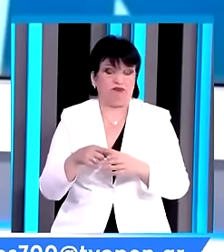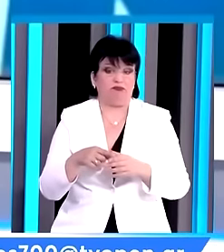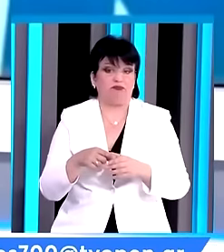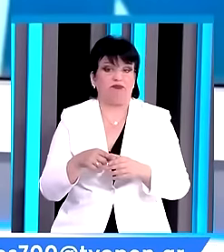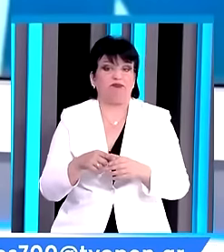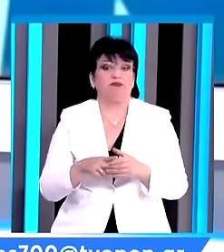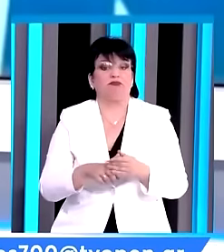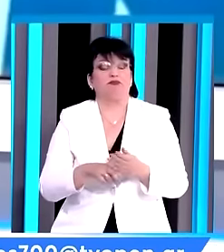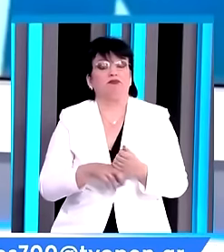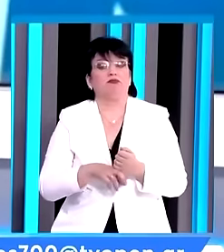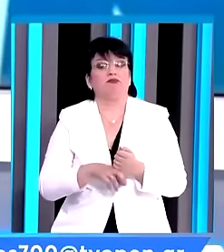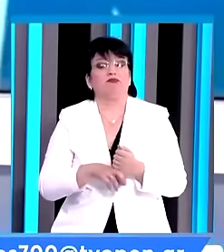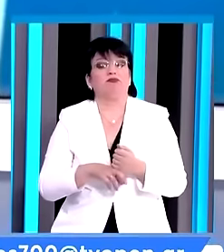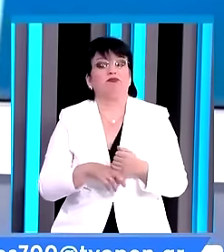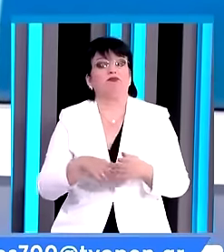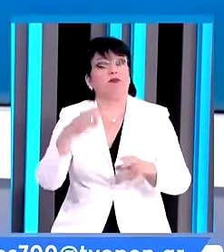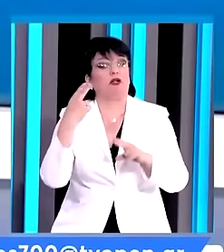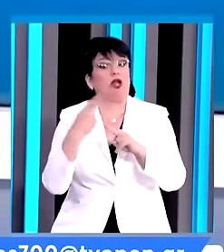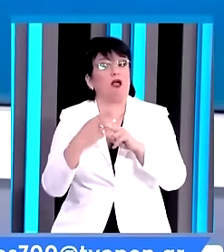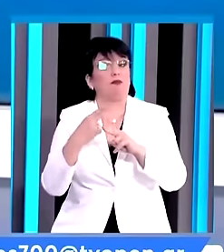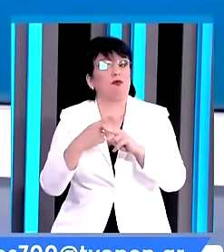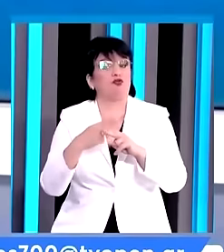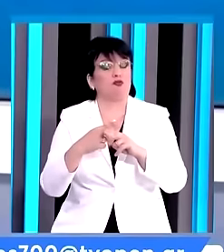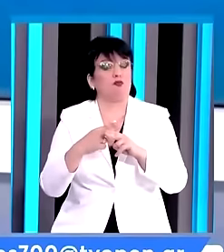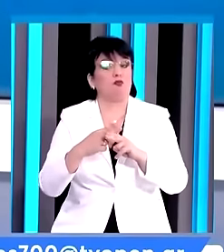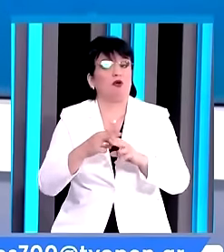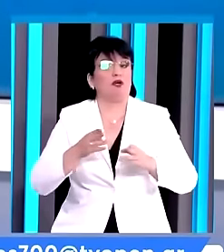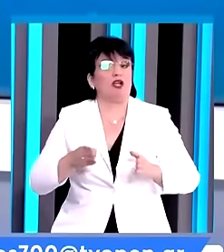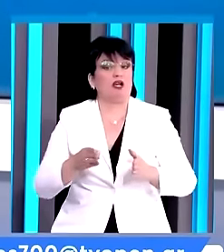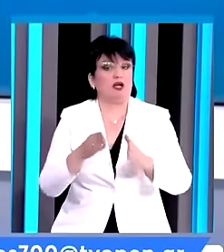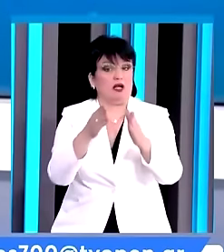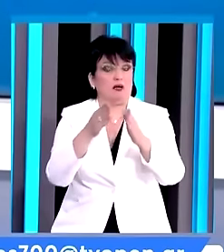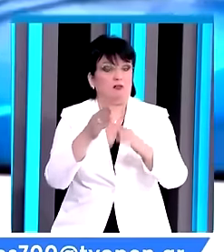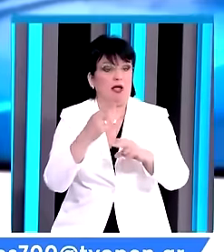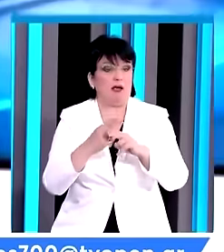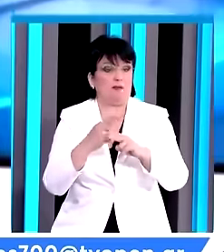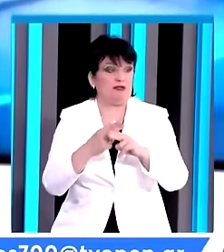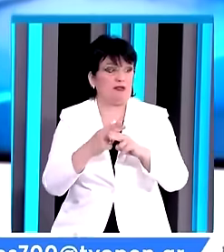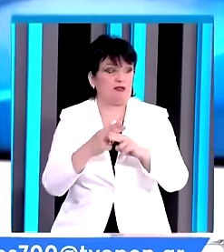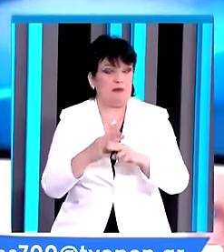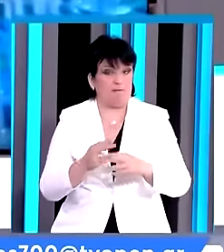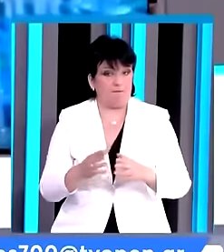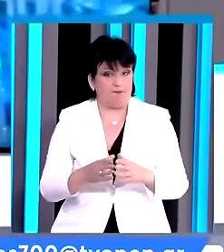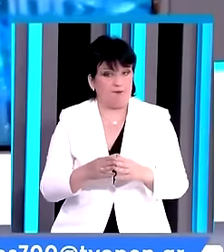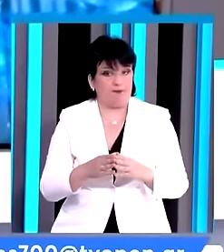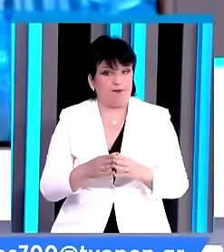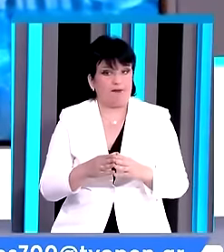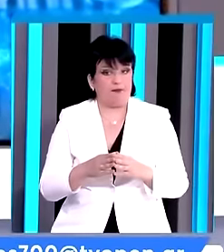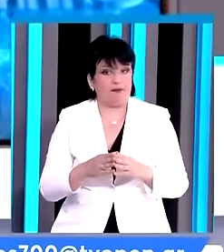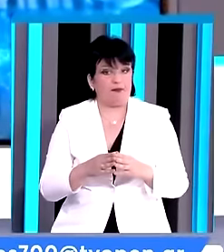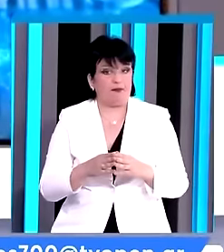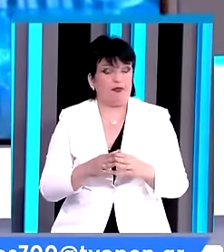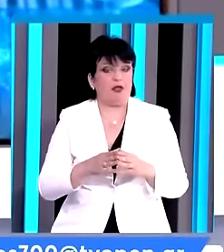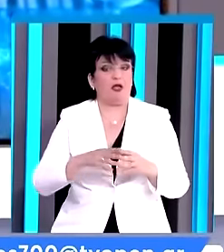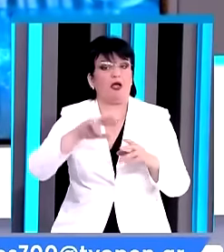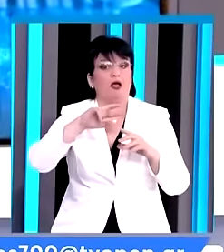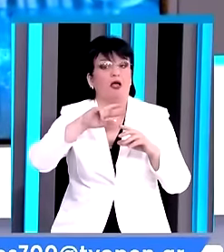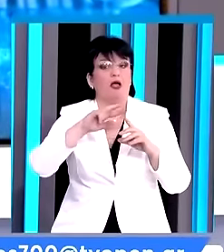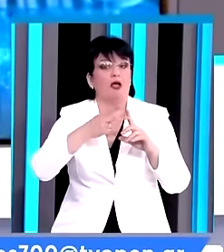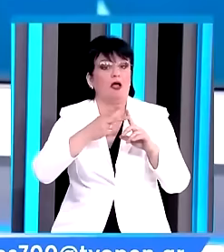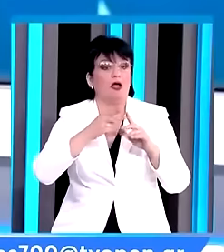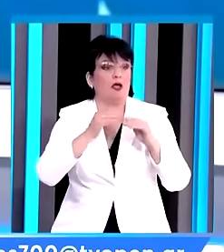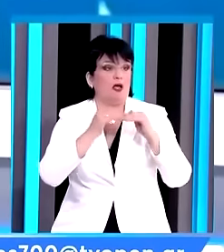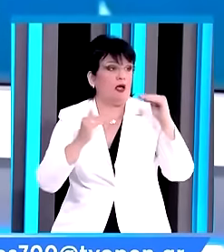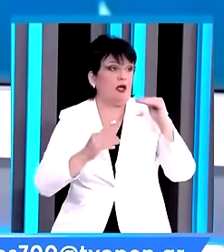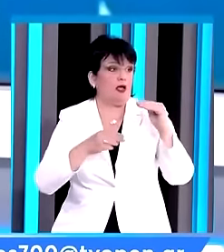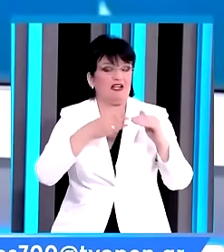από τα τρόλ του διαδικτύου, ναι. Να επισημοποιείται αυτή η γραμμή και για να γίνεται επίσημη γραμμή του κόμματος. Να πάω στο σύστημα υγείας, συγγνώμη. Ναι. Σας απασχολεί που είσαι ένα δεύτερος.